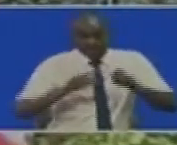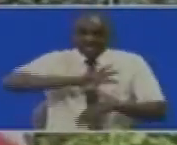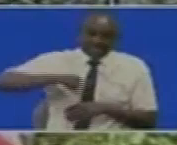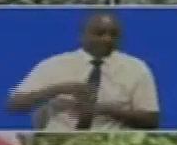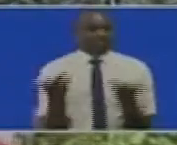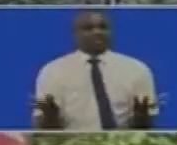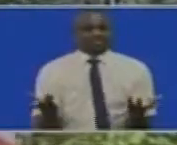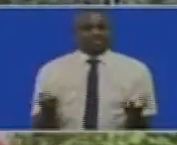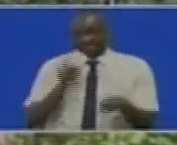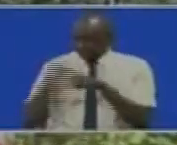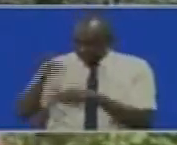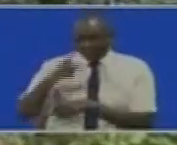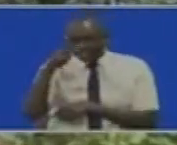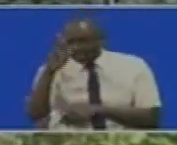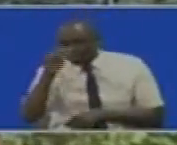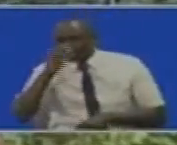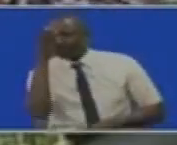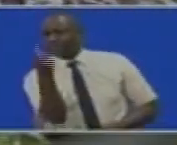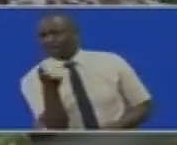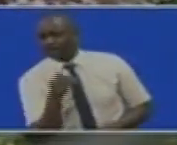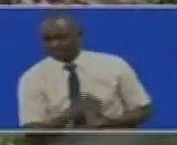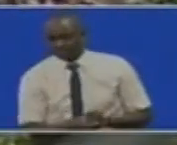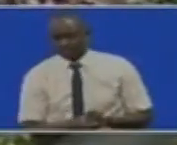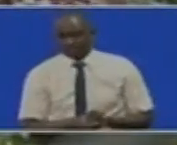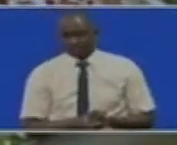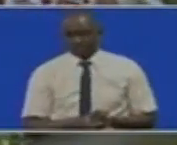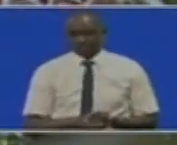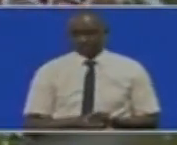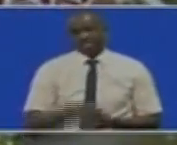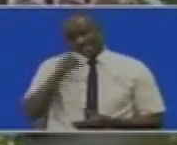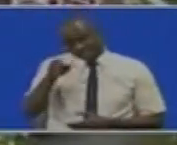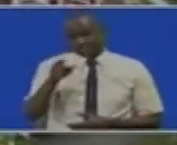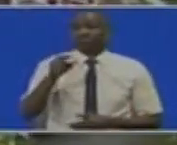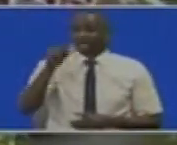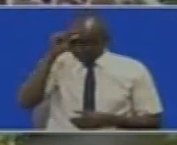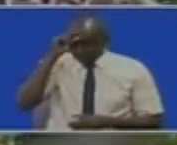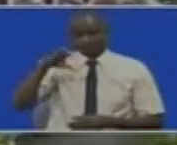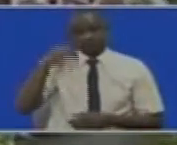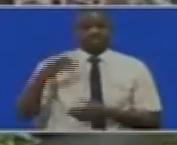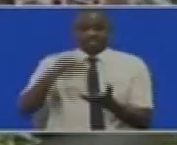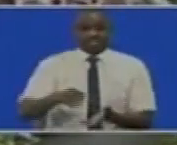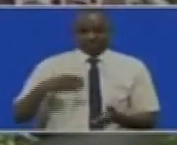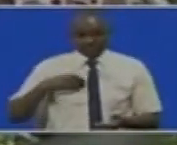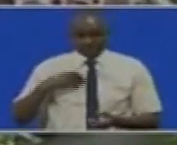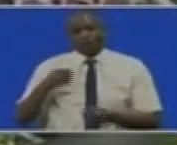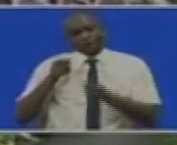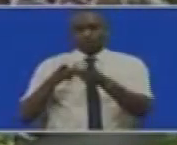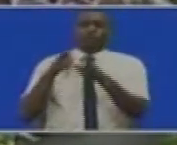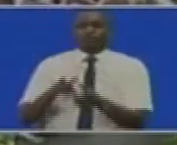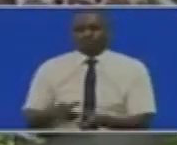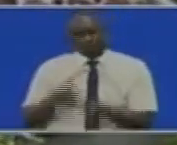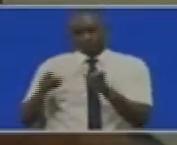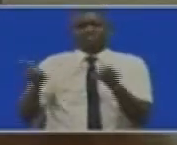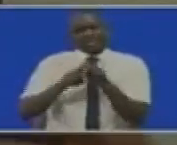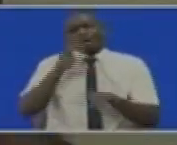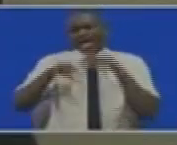hapa KWS akawapata hapa ndani. Serikali ikakuta sisi kwa ndani, nitupia sisi risasi kama